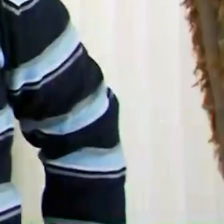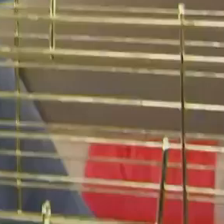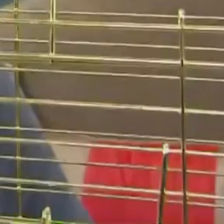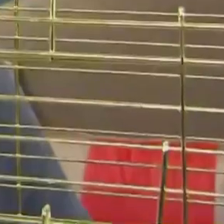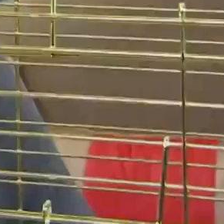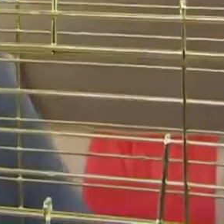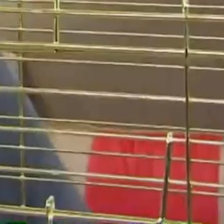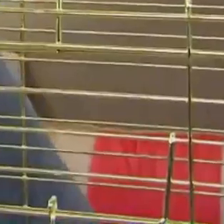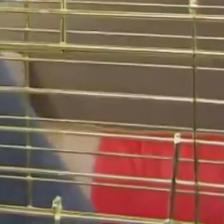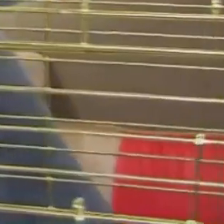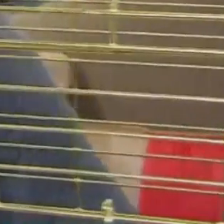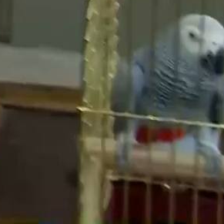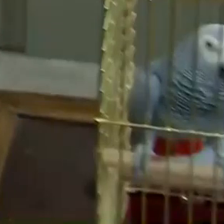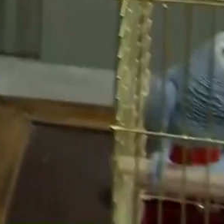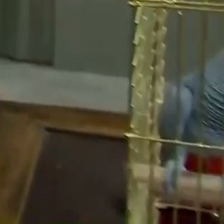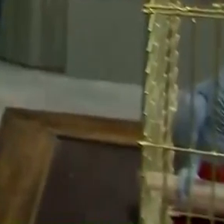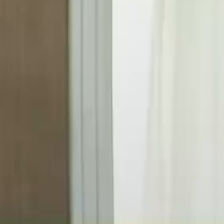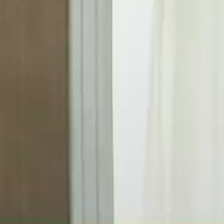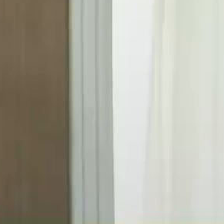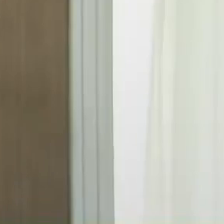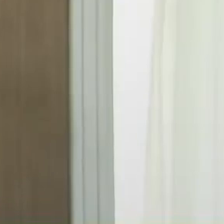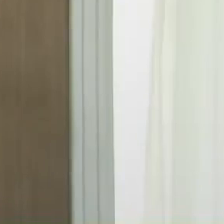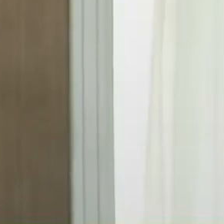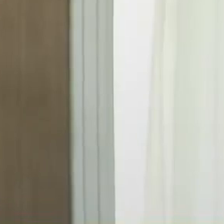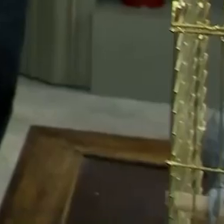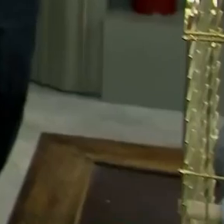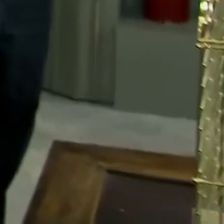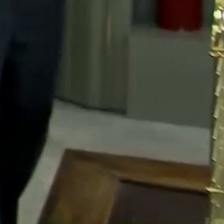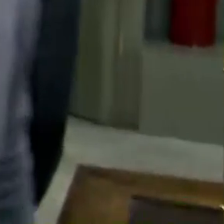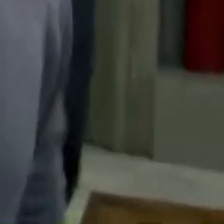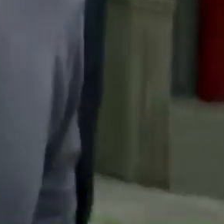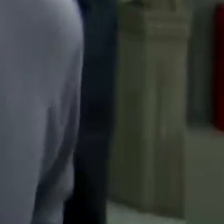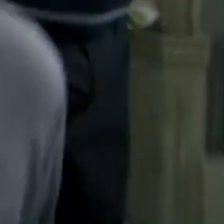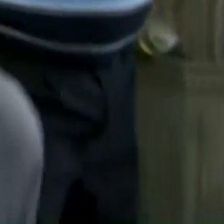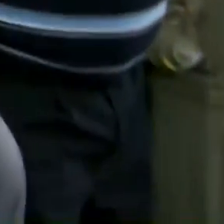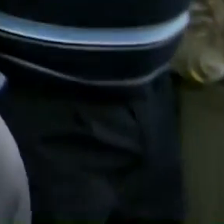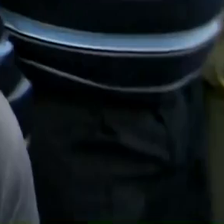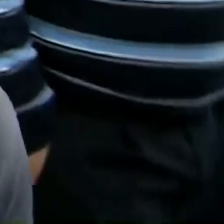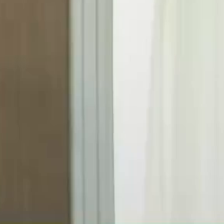Veysel aptal aşık ifadesiyle ayağa kalktı. Başak şaşkın.